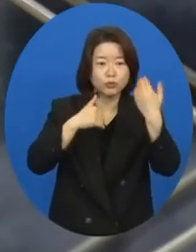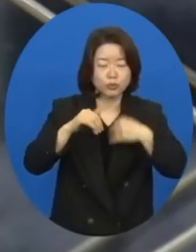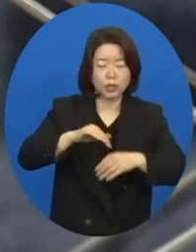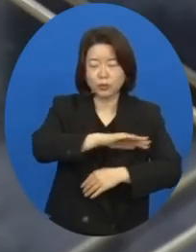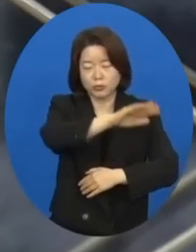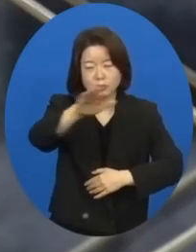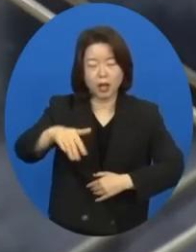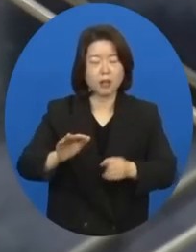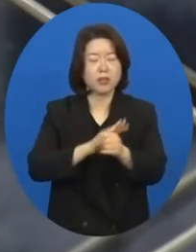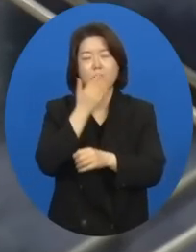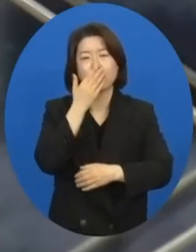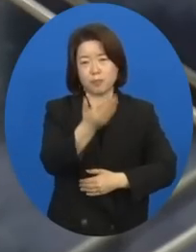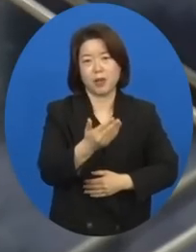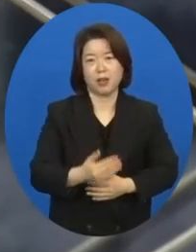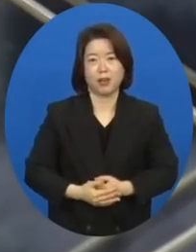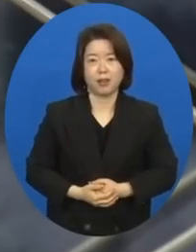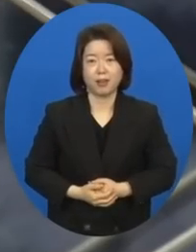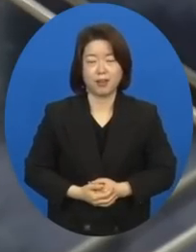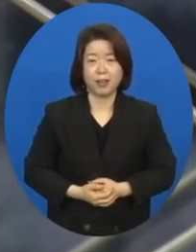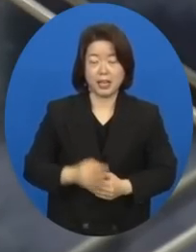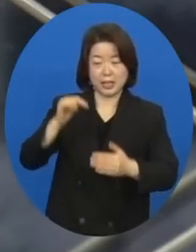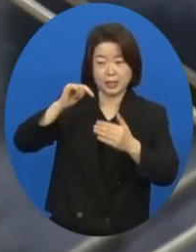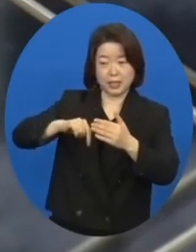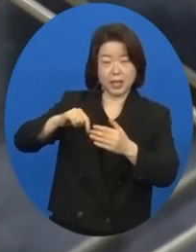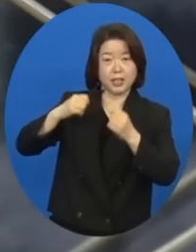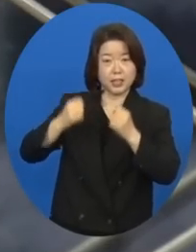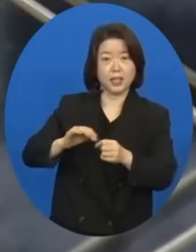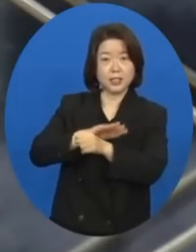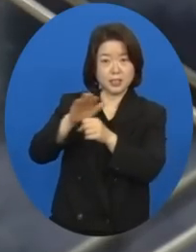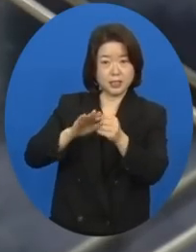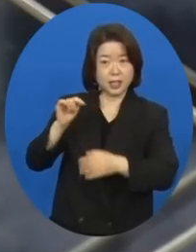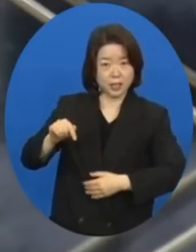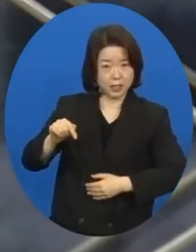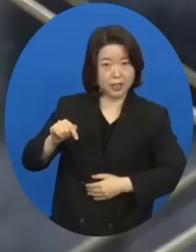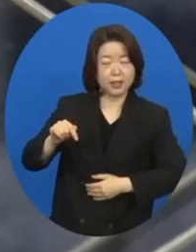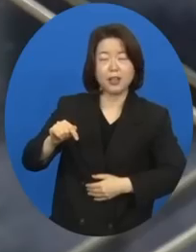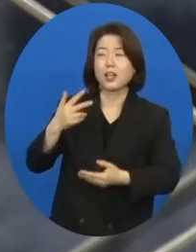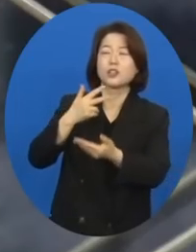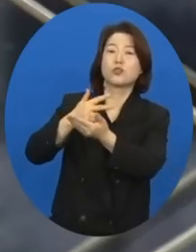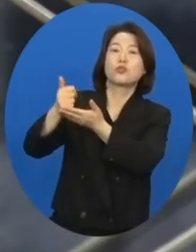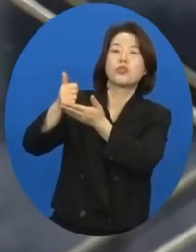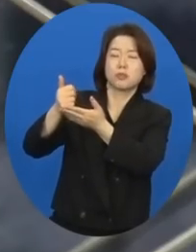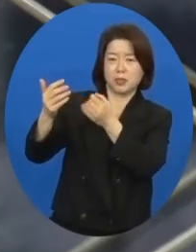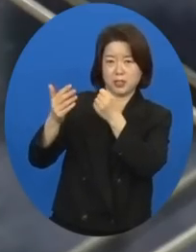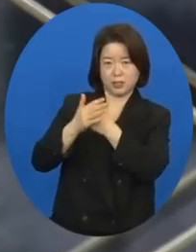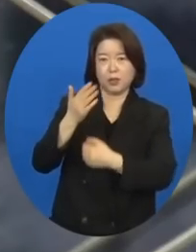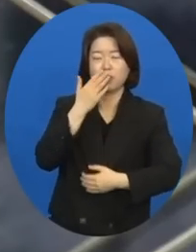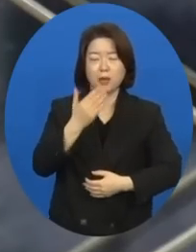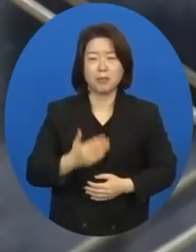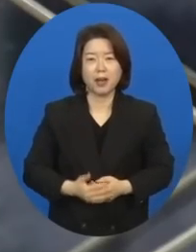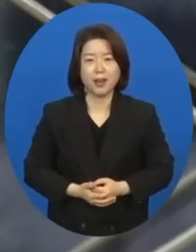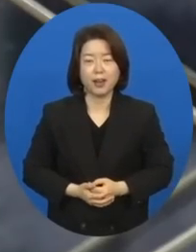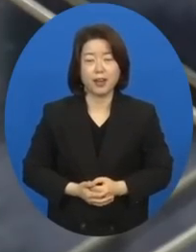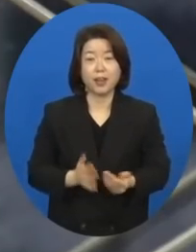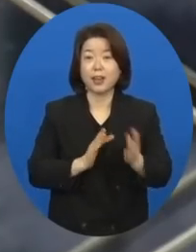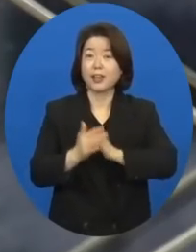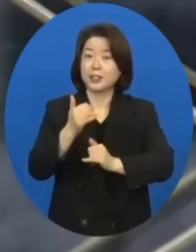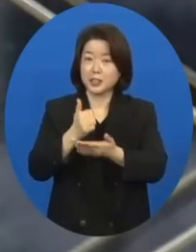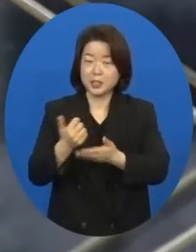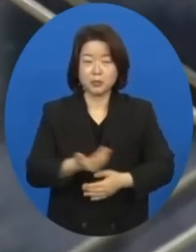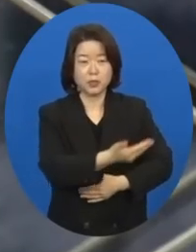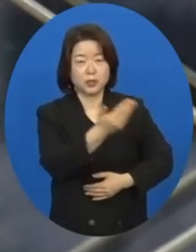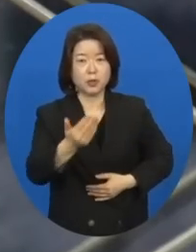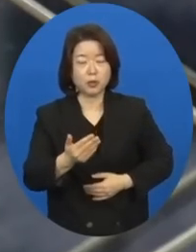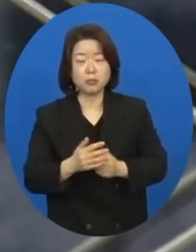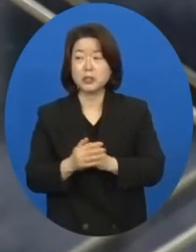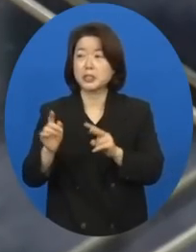것이에요. 그런데 내 안에 계신 그 사랑이 바로 사랑이신 주님이십니다. 예수님이 여러분 용납